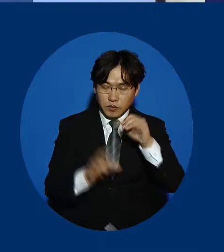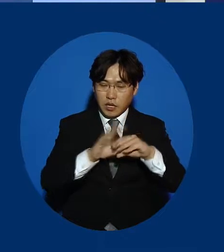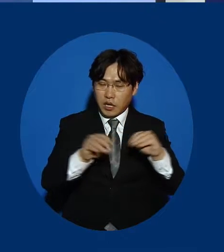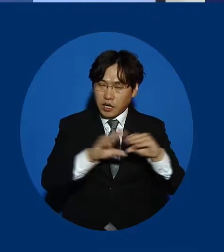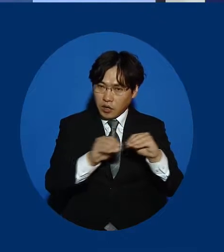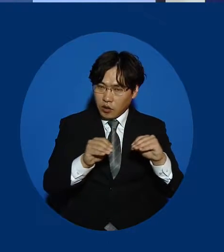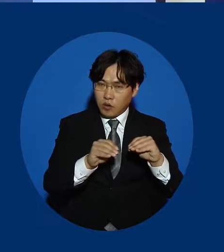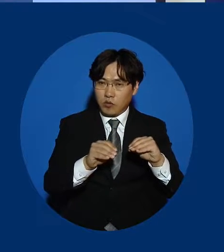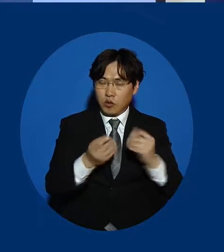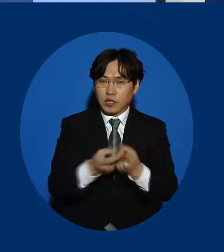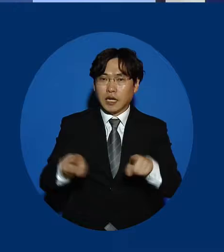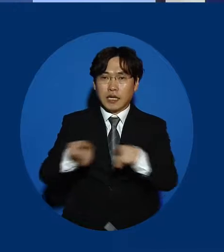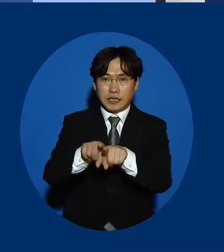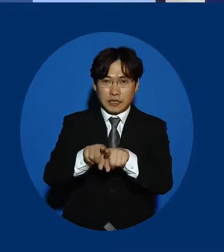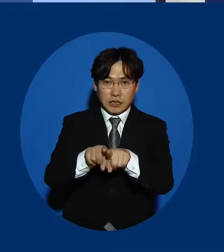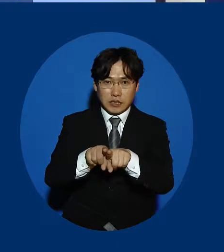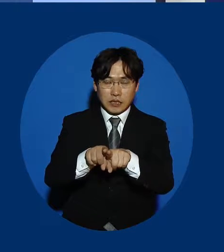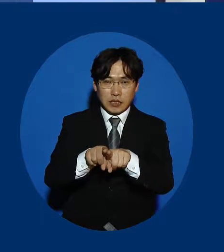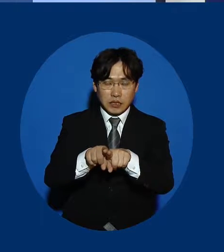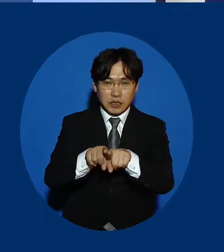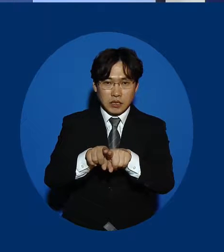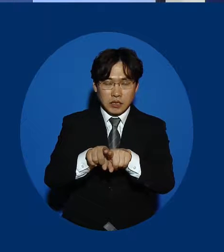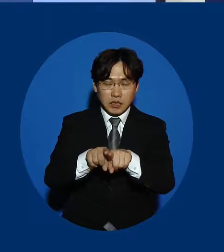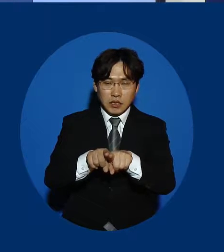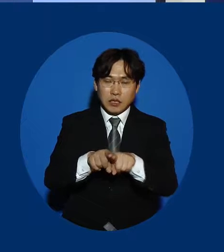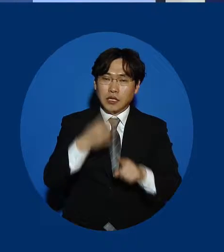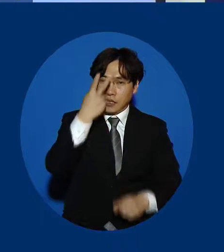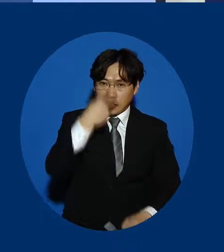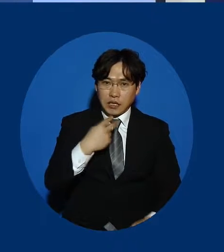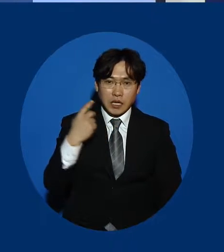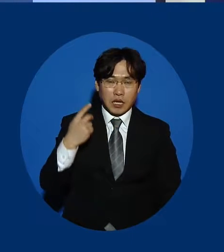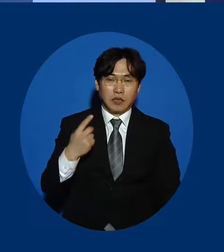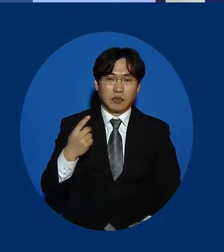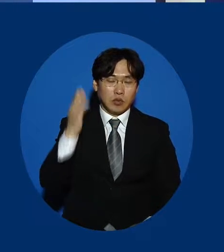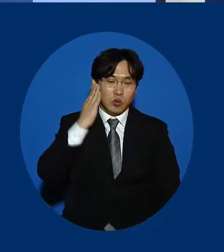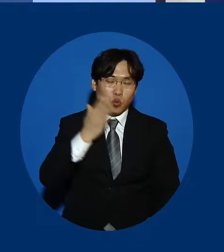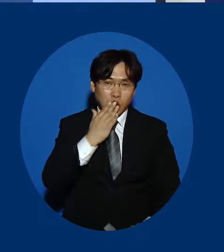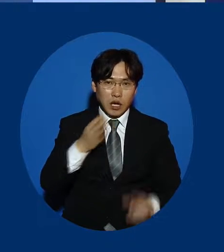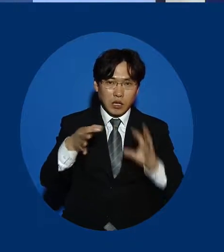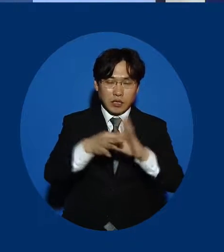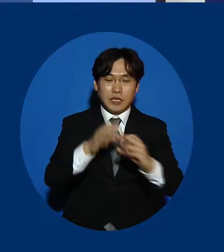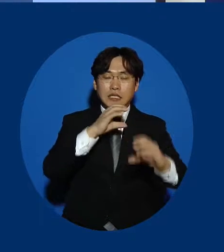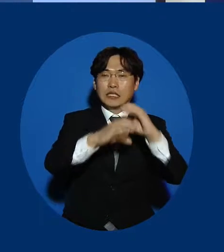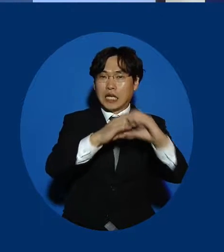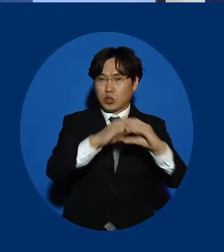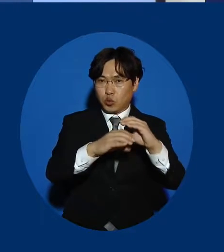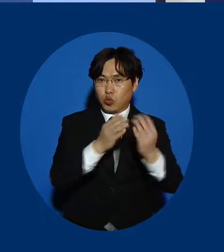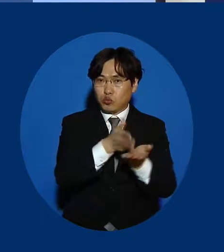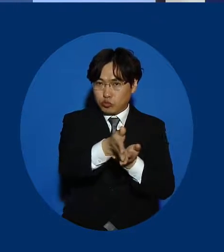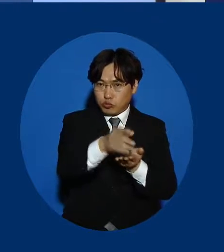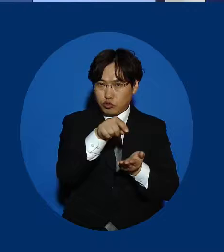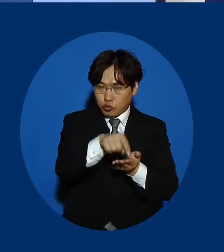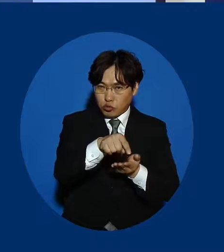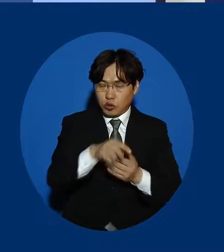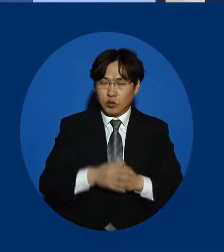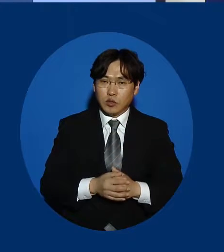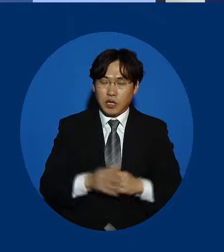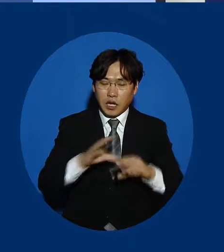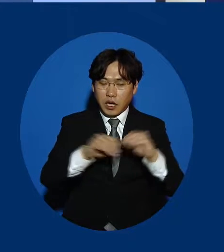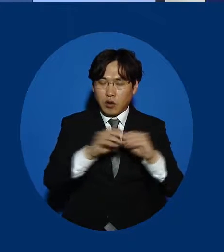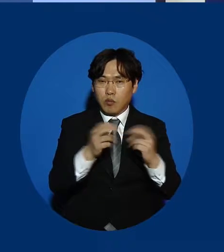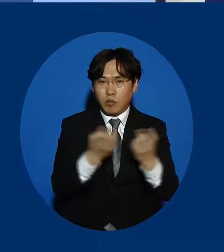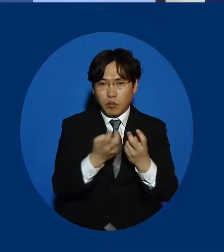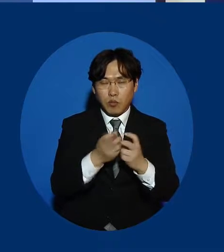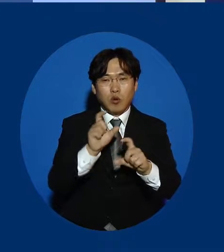같이 볼 수 있는 거는 의사통 제약으로 볼 수 있습니다. 고심을 많이 한 것 같습니다. 고심을 많이 했고